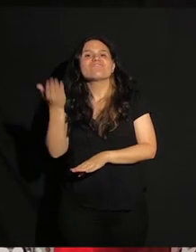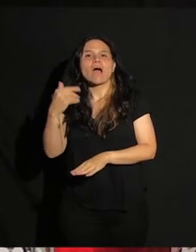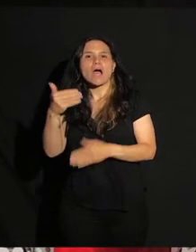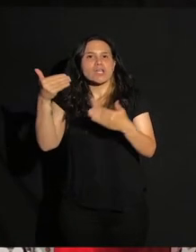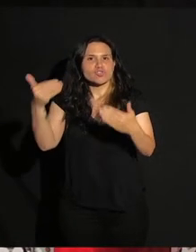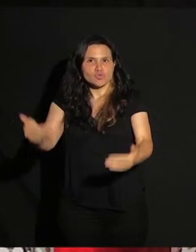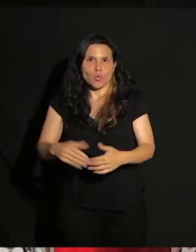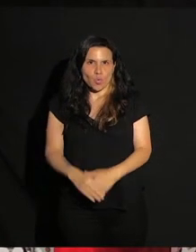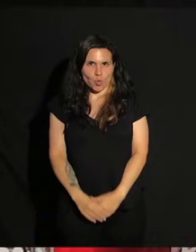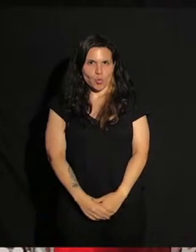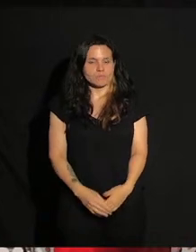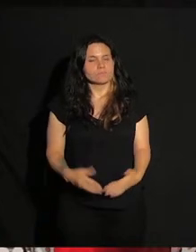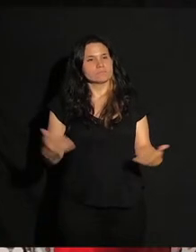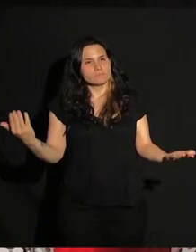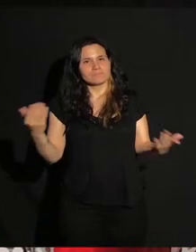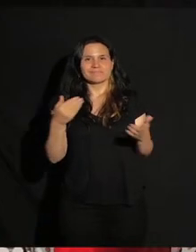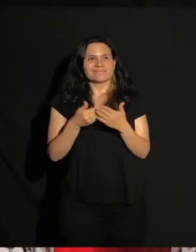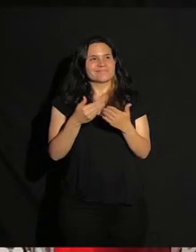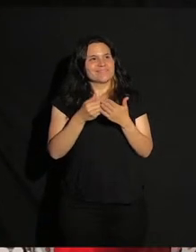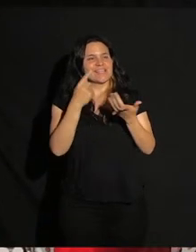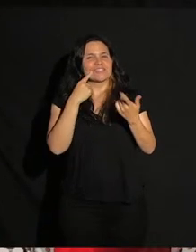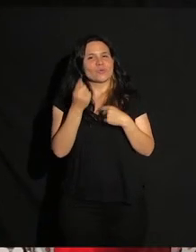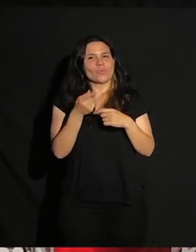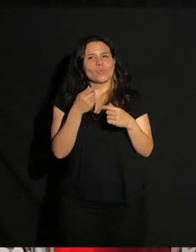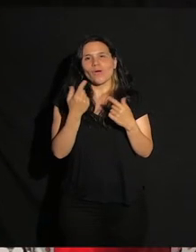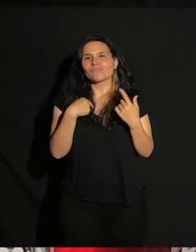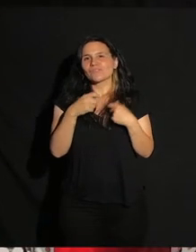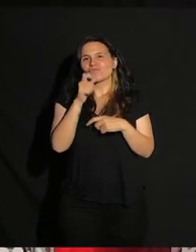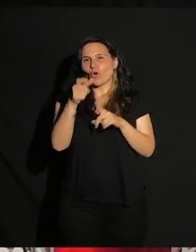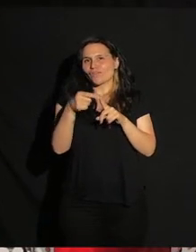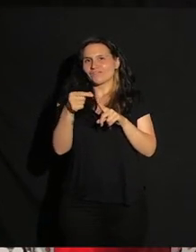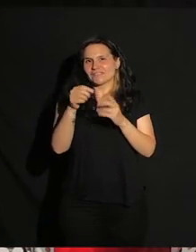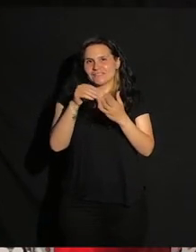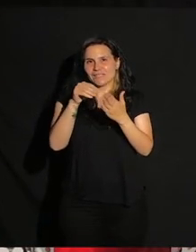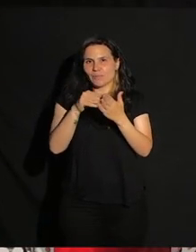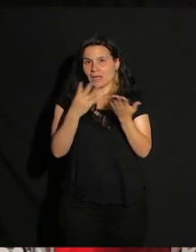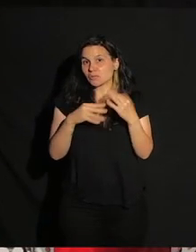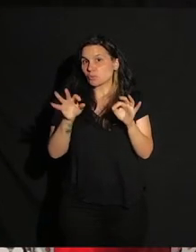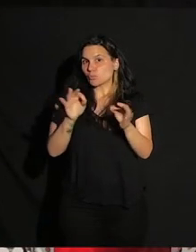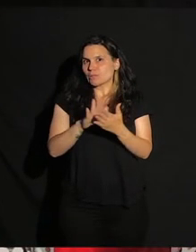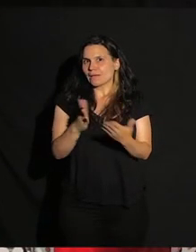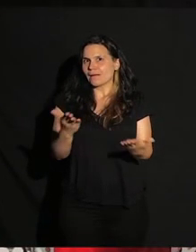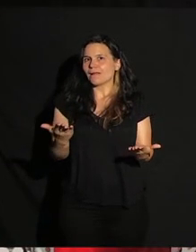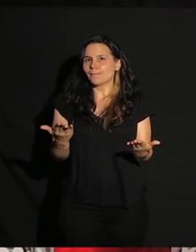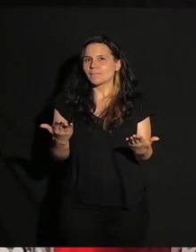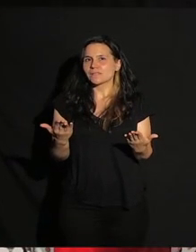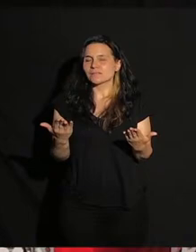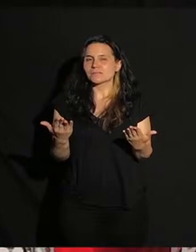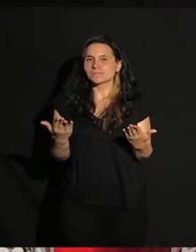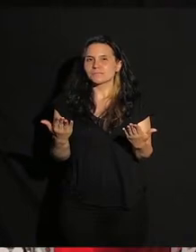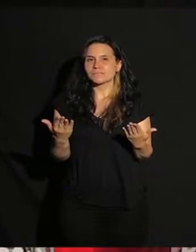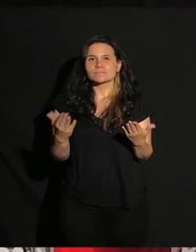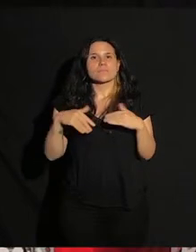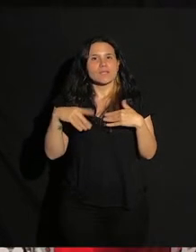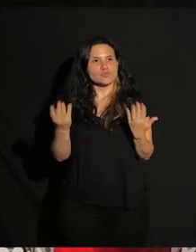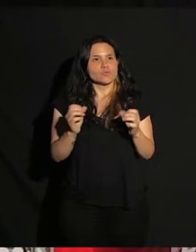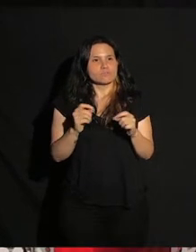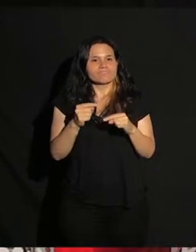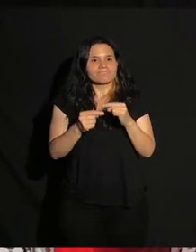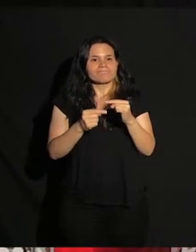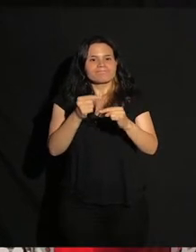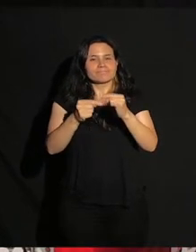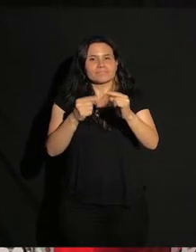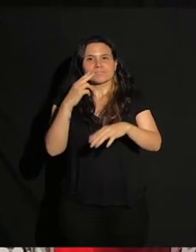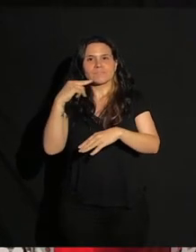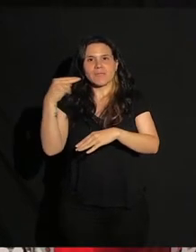haben so immer so Spielworte gemacht. Das hat sehr gut funktioniert. Das war auch ja, so entspannter irgendwie.